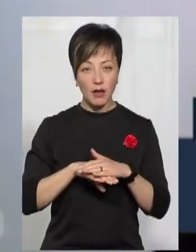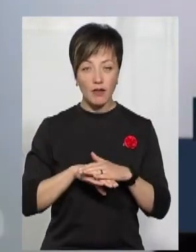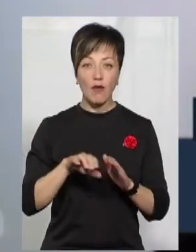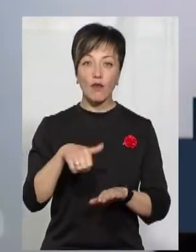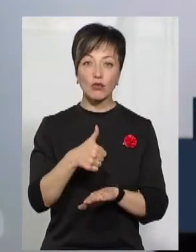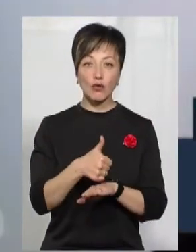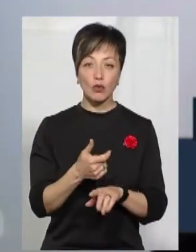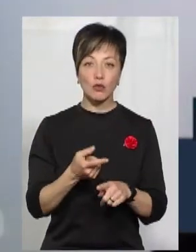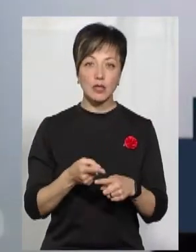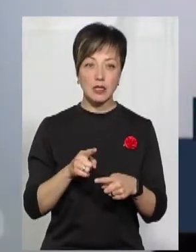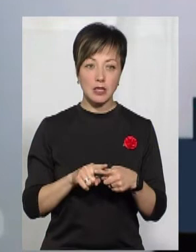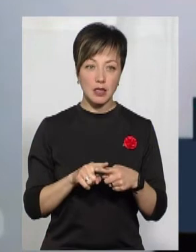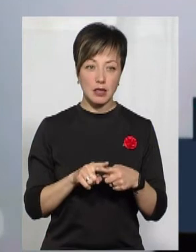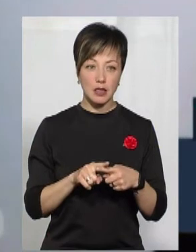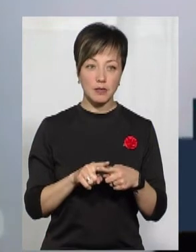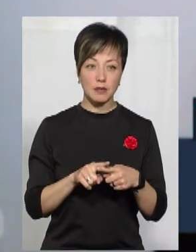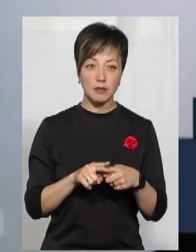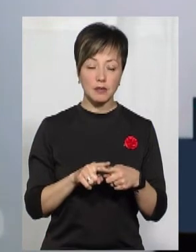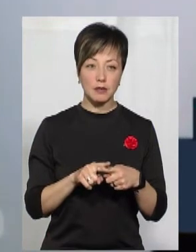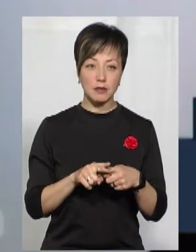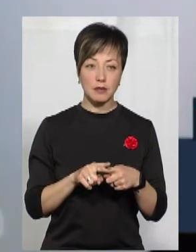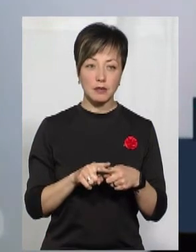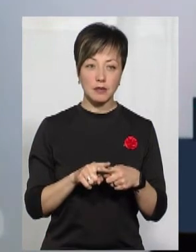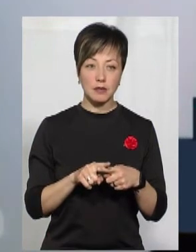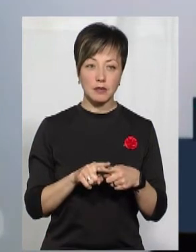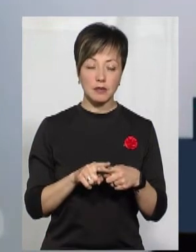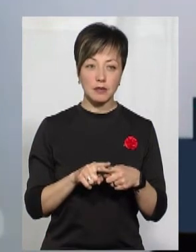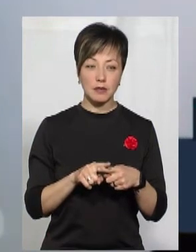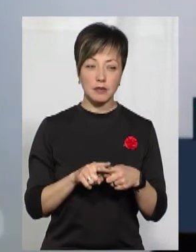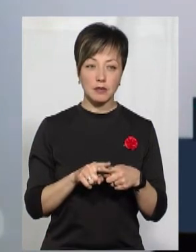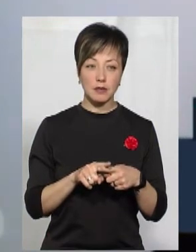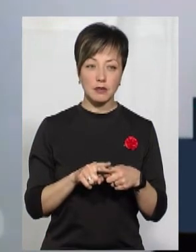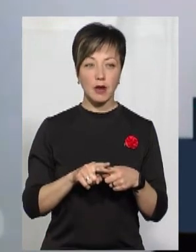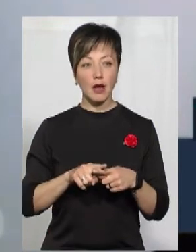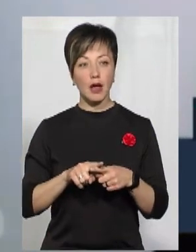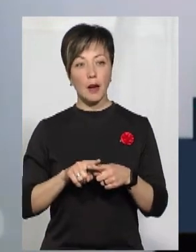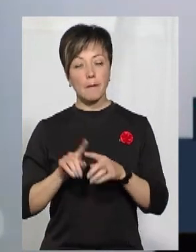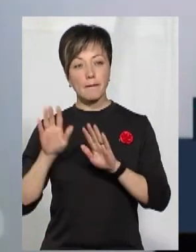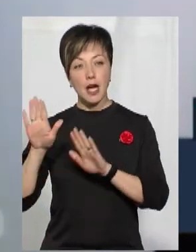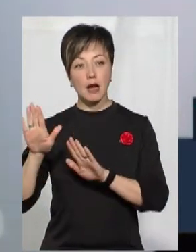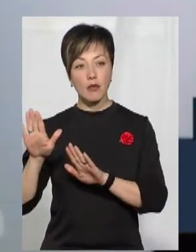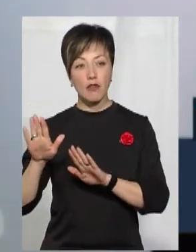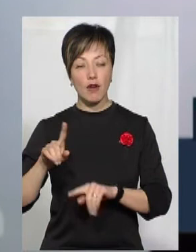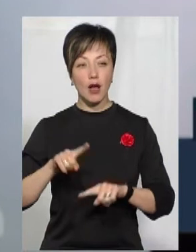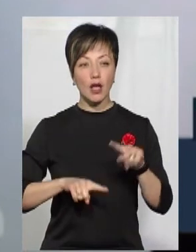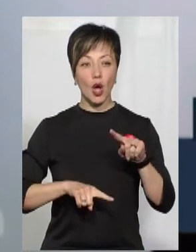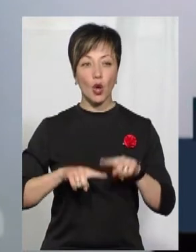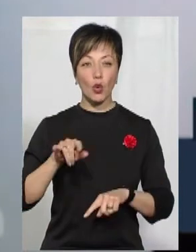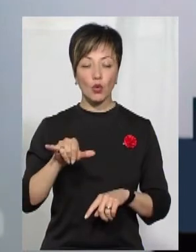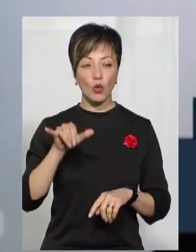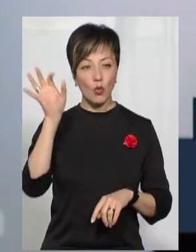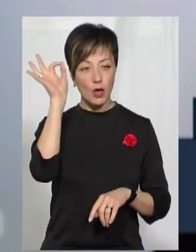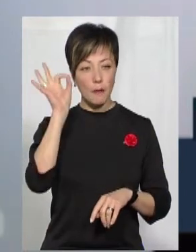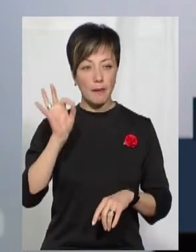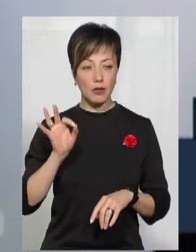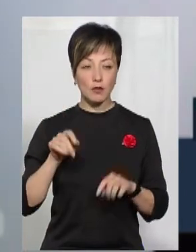в основному вони стосувалися перебування родичів у Німеччині. В цьому